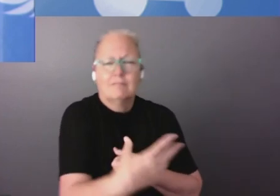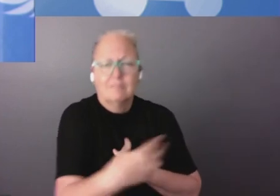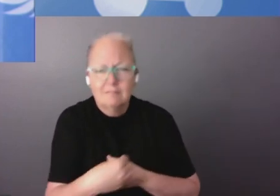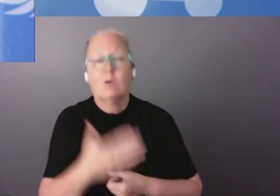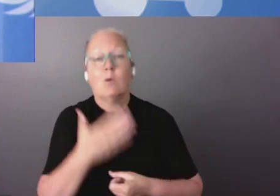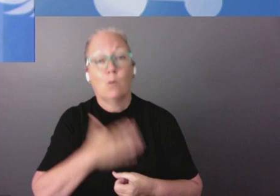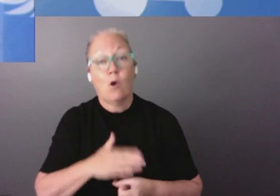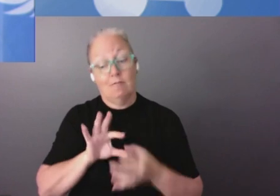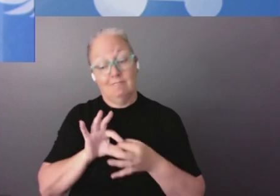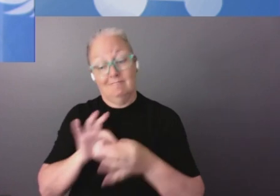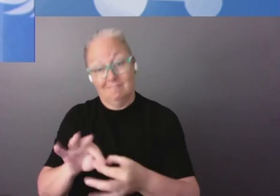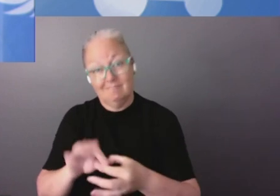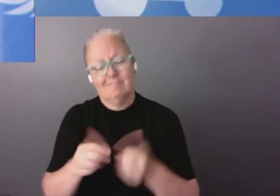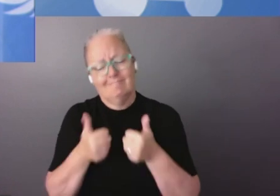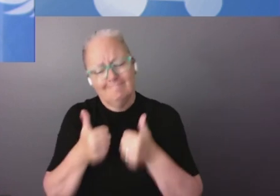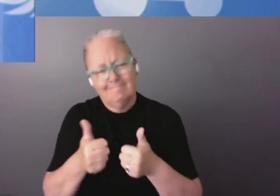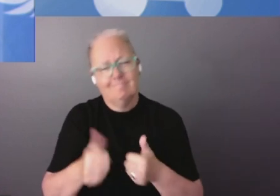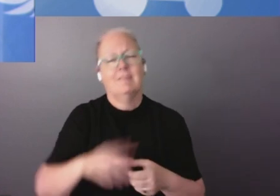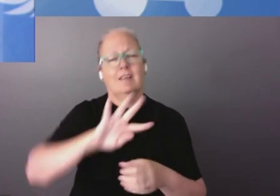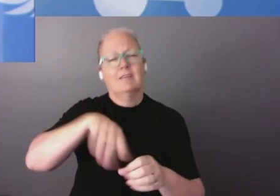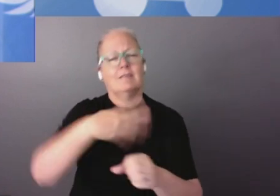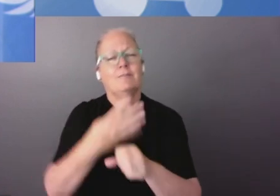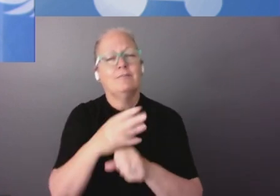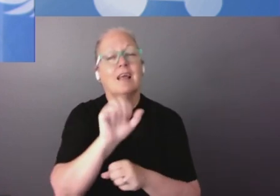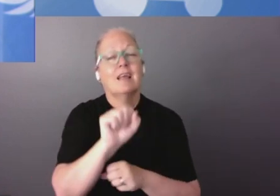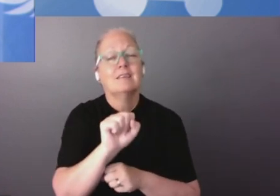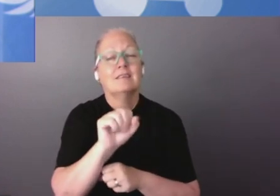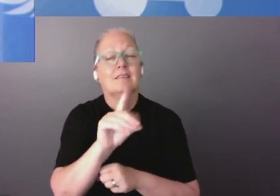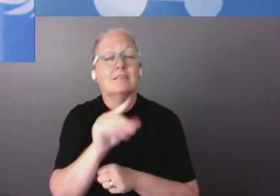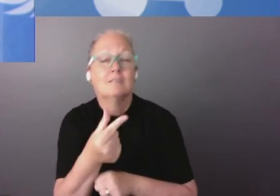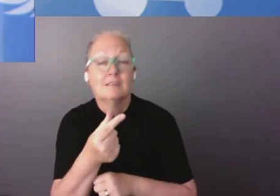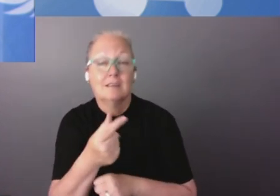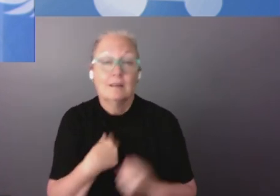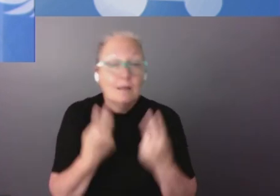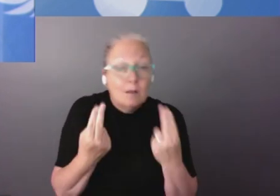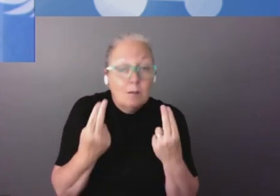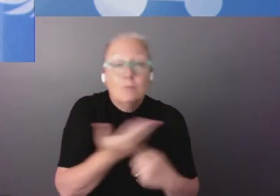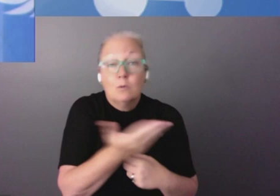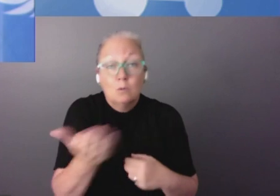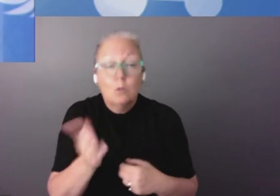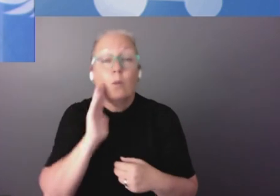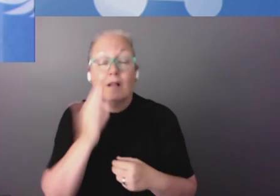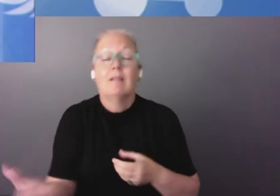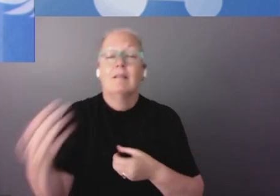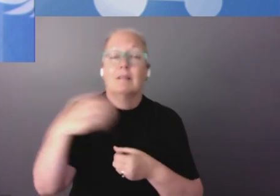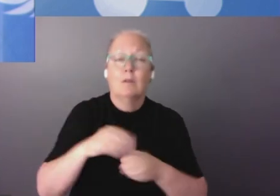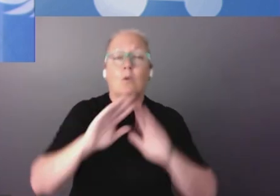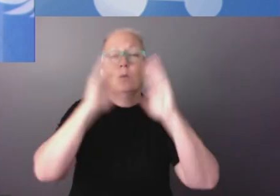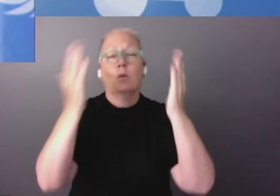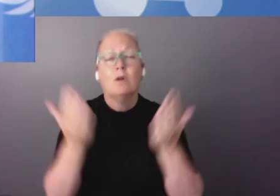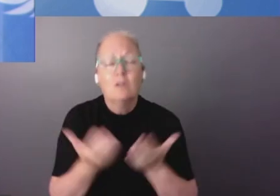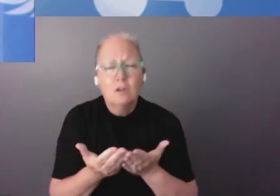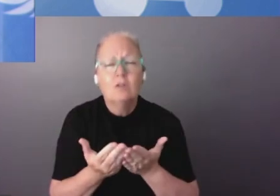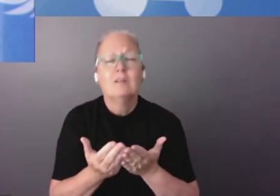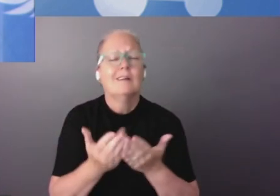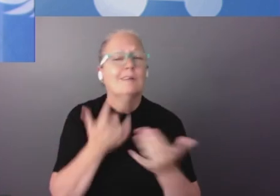jak również czekamy na wnioski płynące z raportu przedstawionego przez sekretarza generalnego